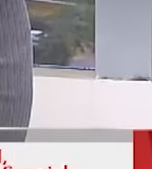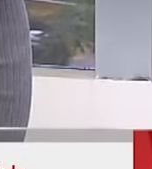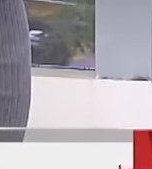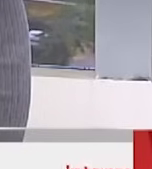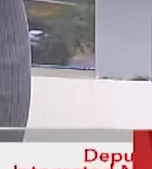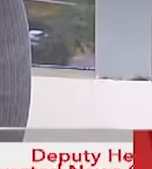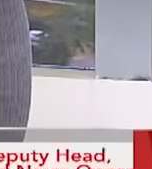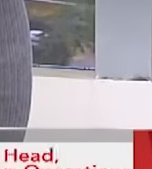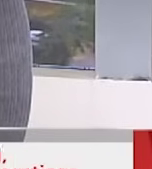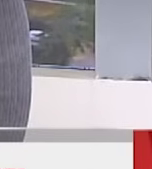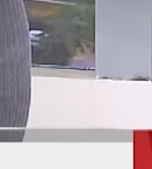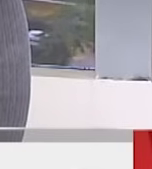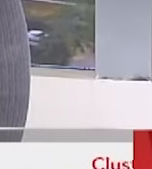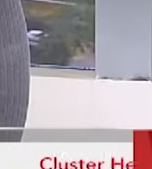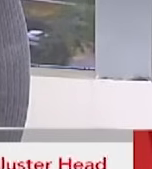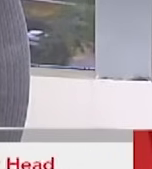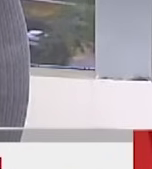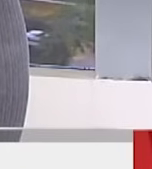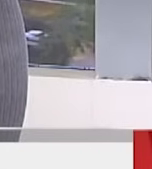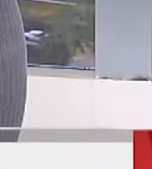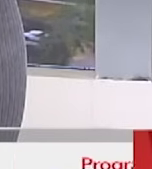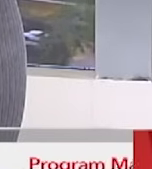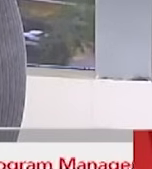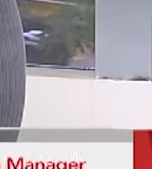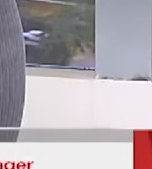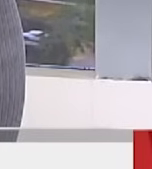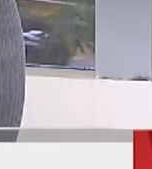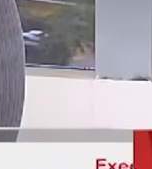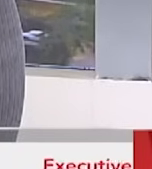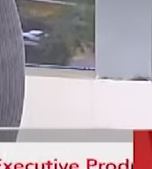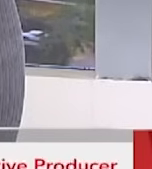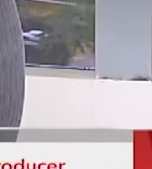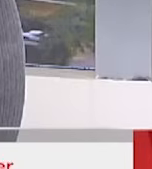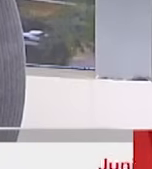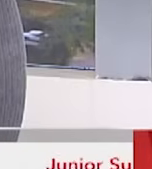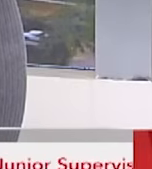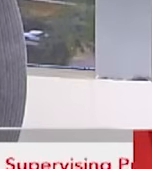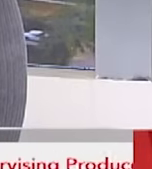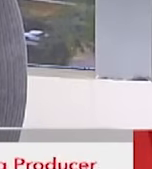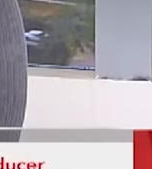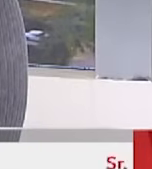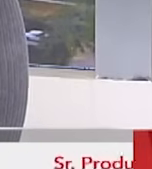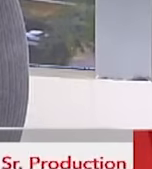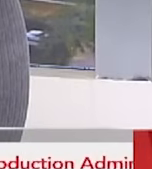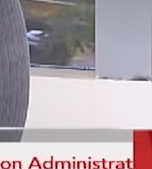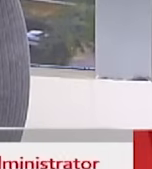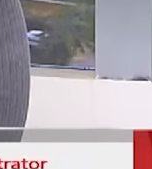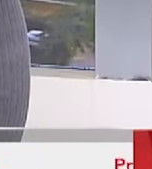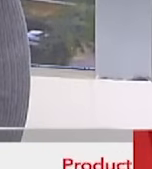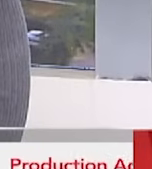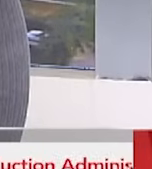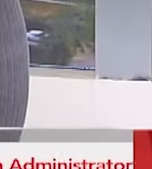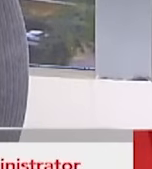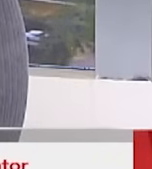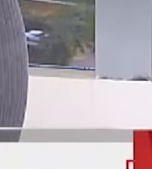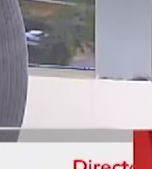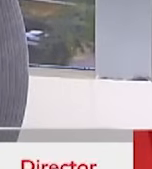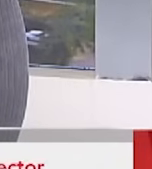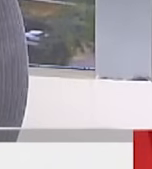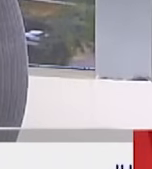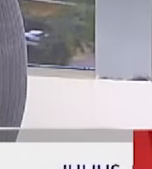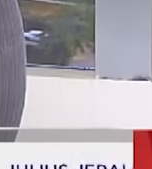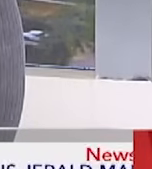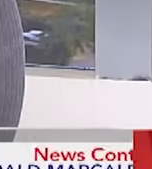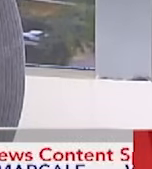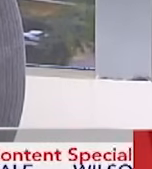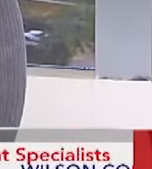Aguinaldo. Kasama nyo rin po ako, Aubrey Carampel. Para sa mas malawak na paglilingkod sa bayan. Mula sa GMA Integrated News, ang